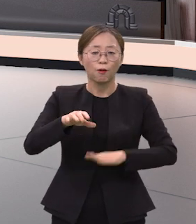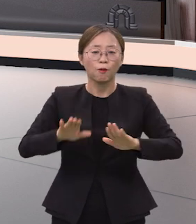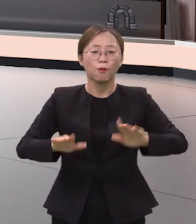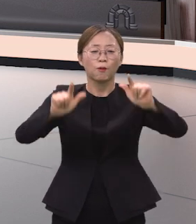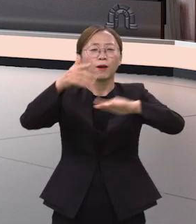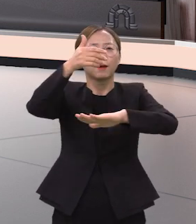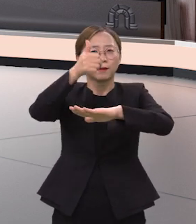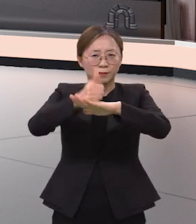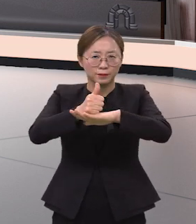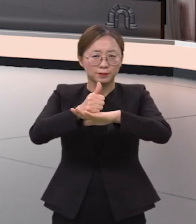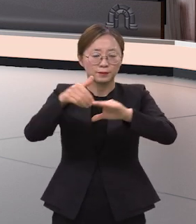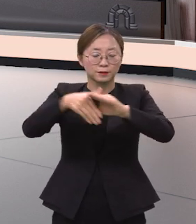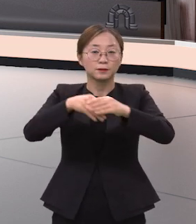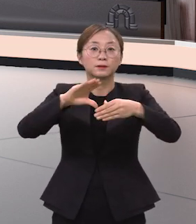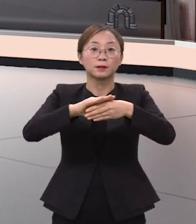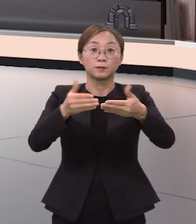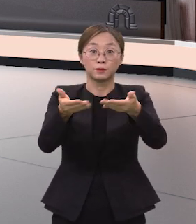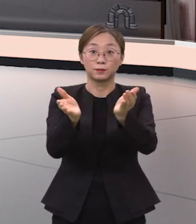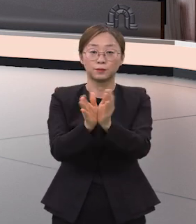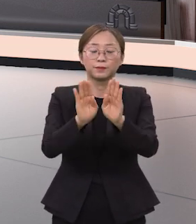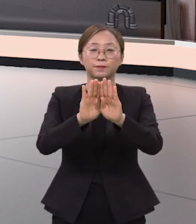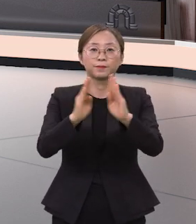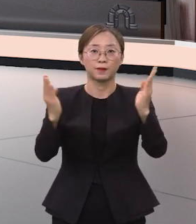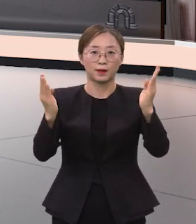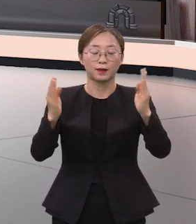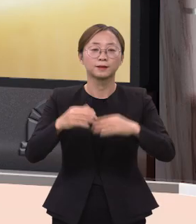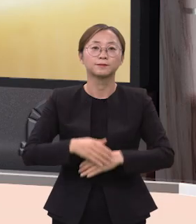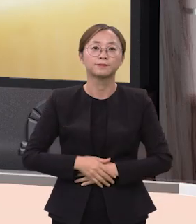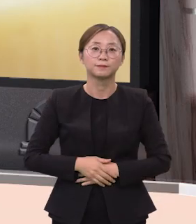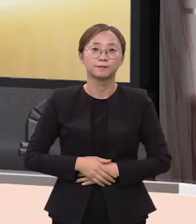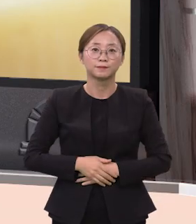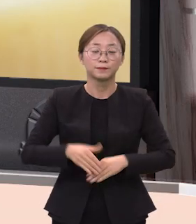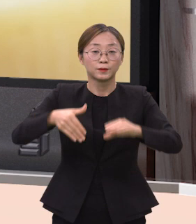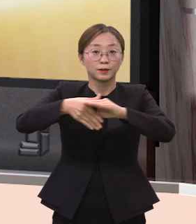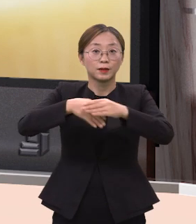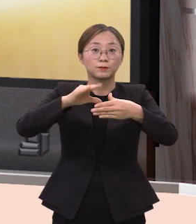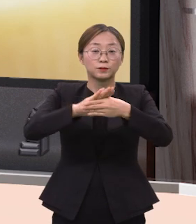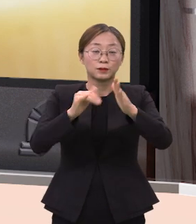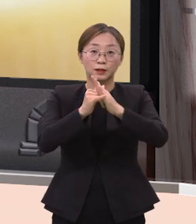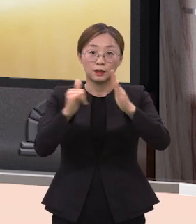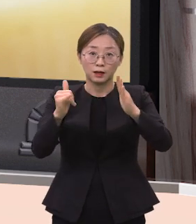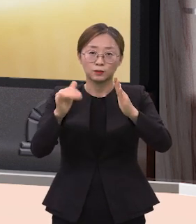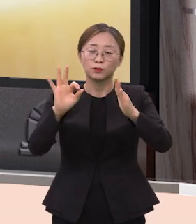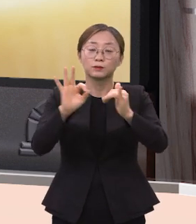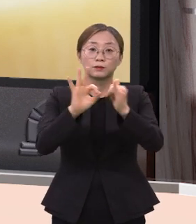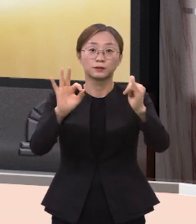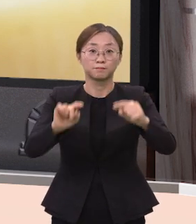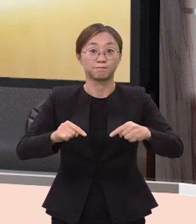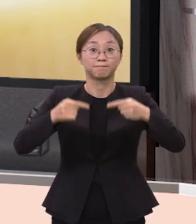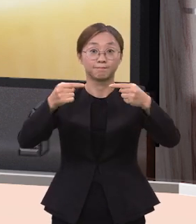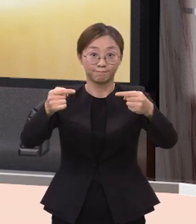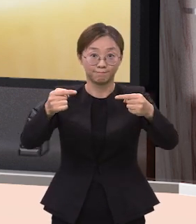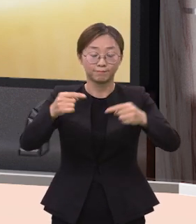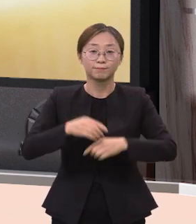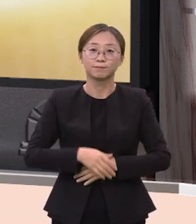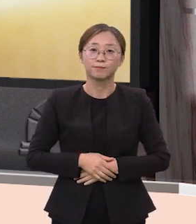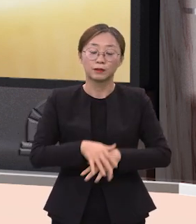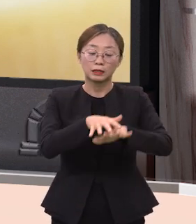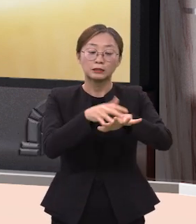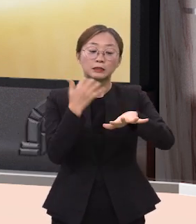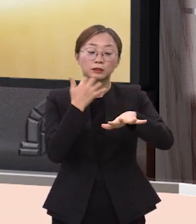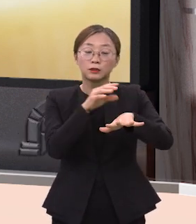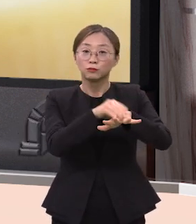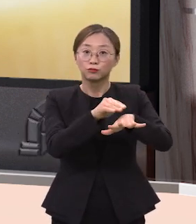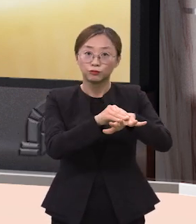올해 마지막 다문화 가족 행복 모임을 실시했습니다. 이날 행사에는 다문화 가족 10여 명이 참석했는데요.